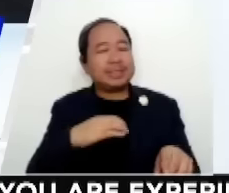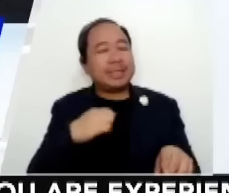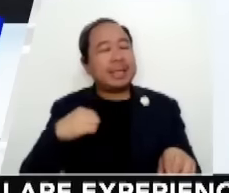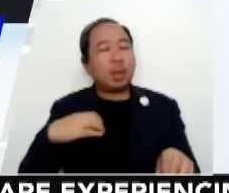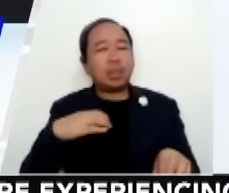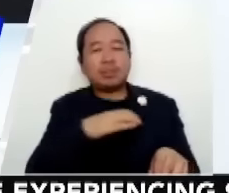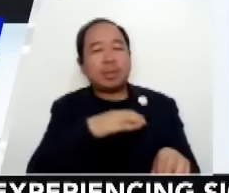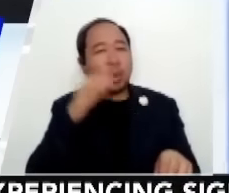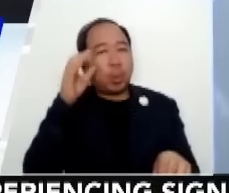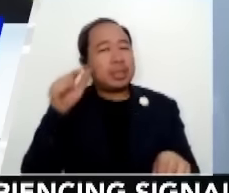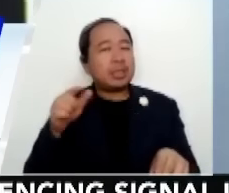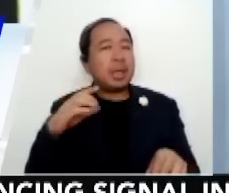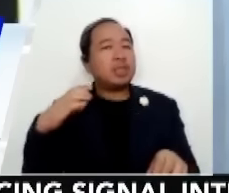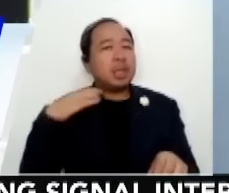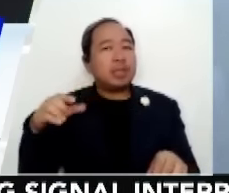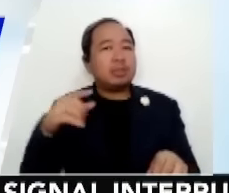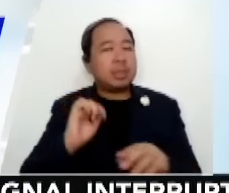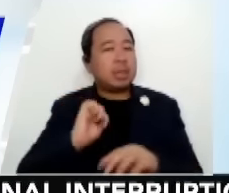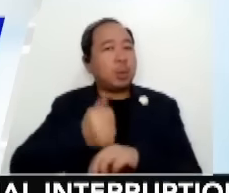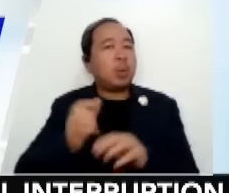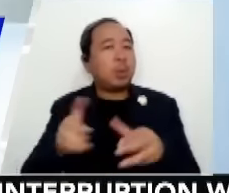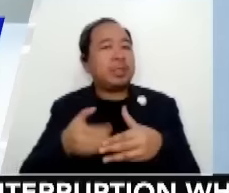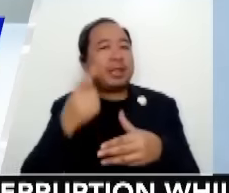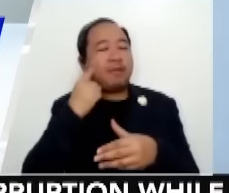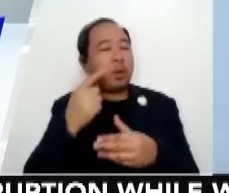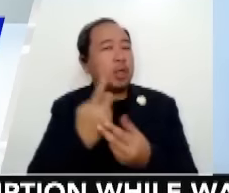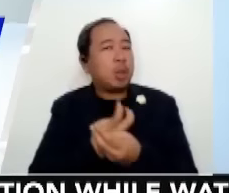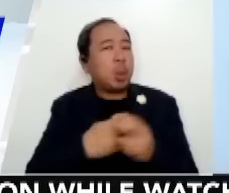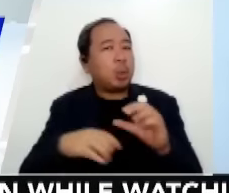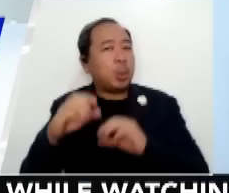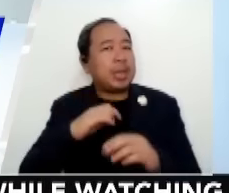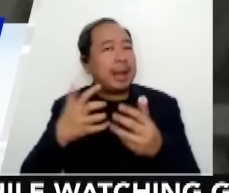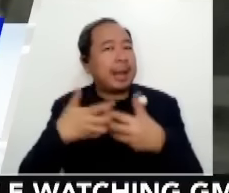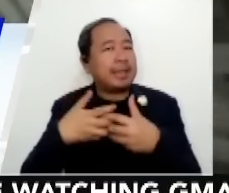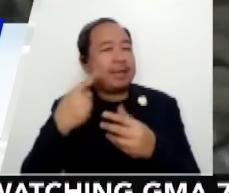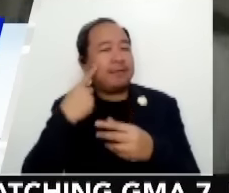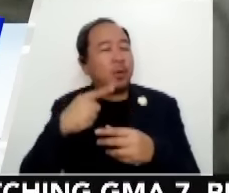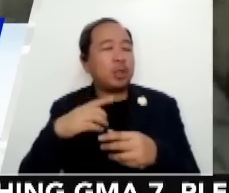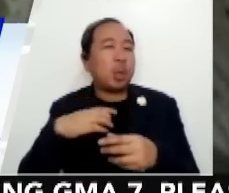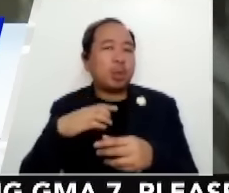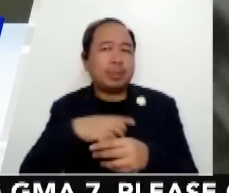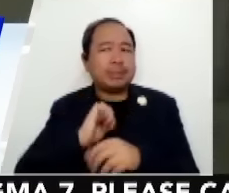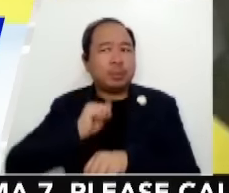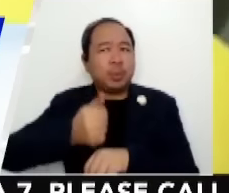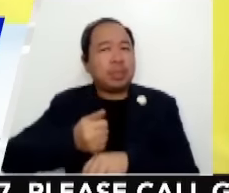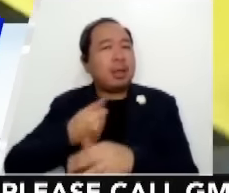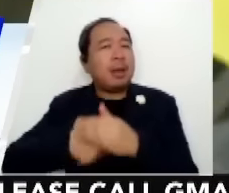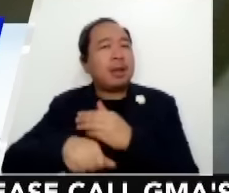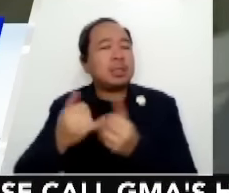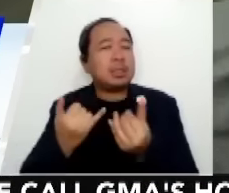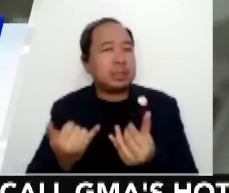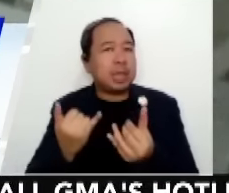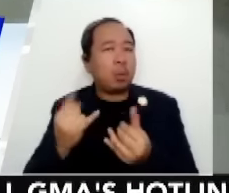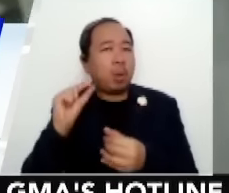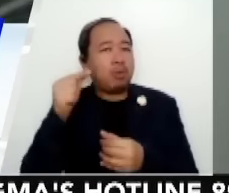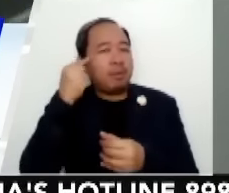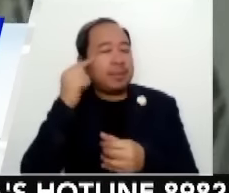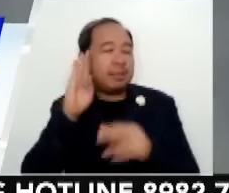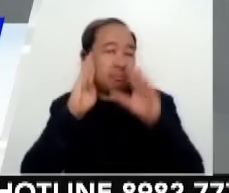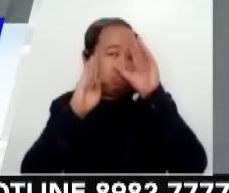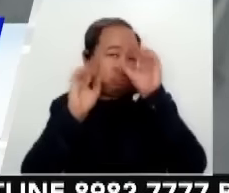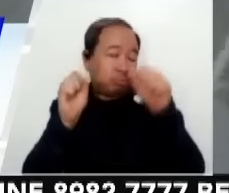Special Committee on Nuclear Energy ng House of Representatives na nabuo sa ilalim ng kasalukuyang administrasyon. Sa